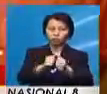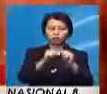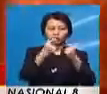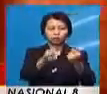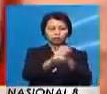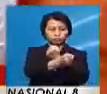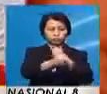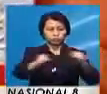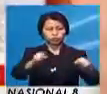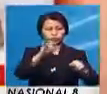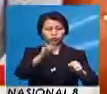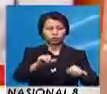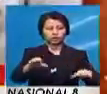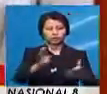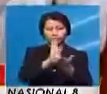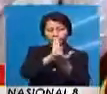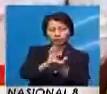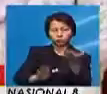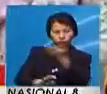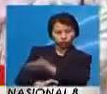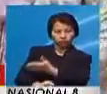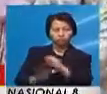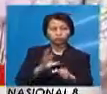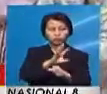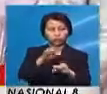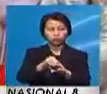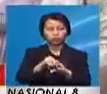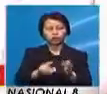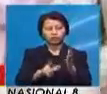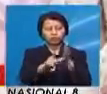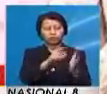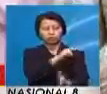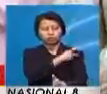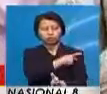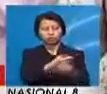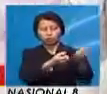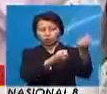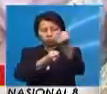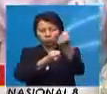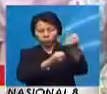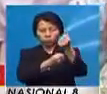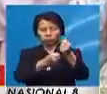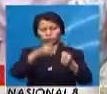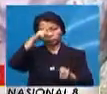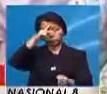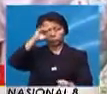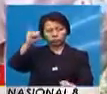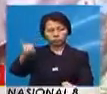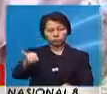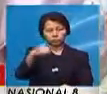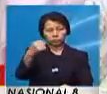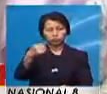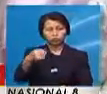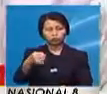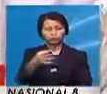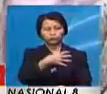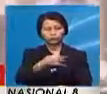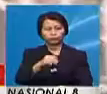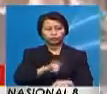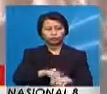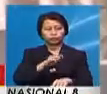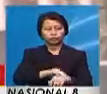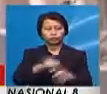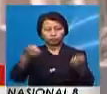pasukan keselamatan yang membantu mereka, termasuk penolong penguasa bomber grade 2 Putrajaya Norizan Saad yang